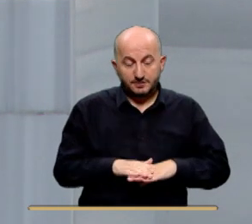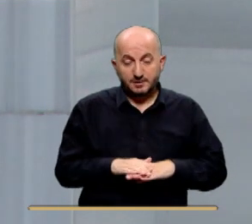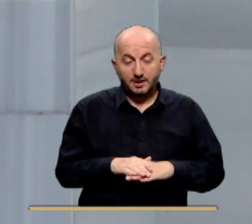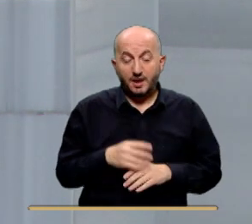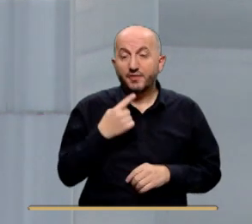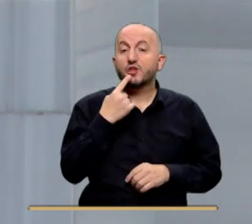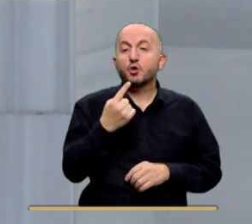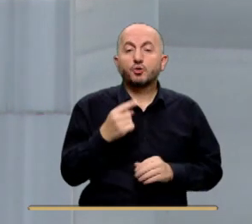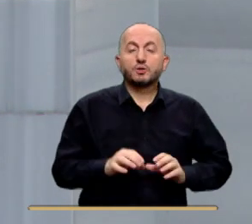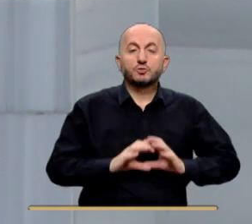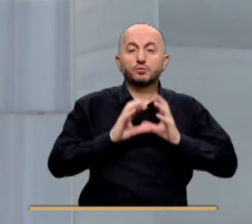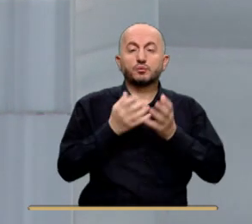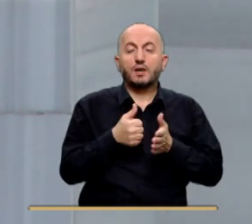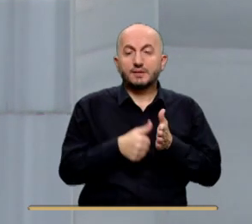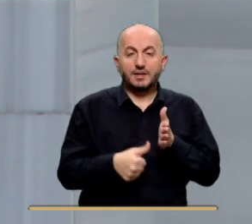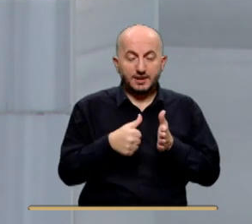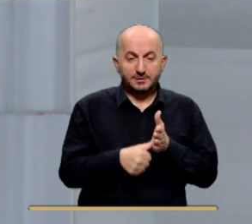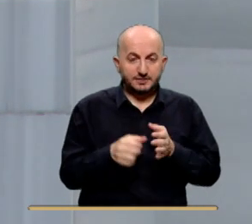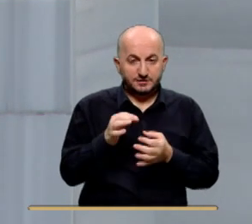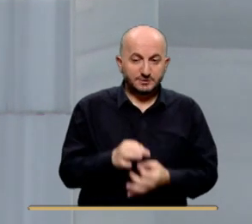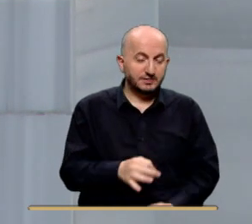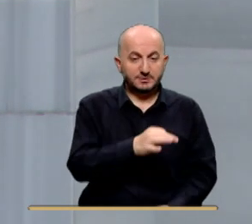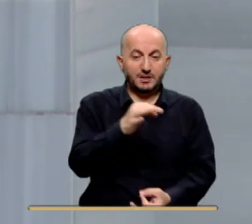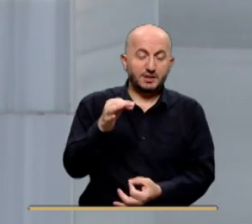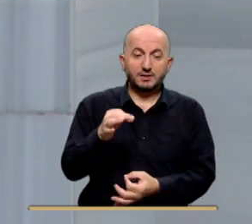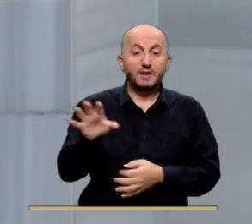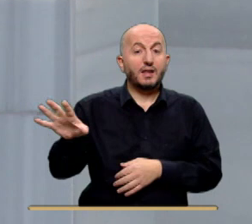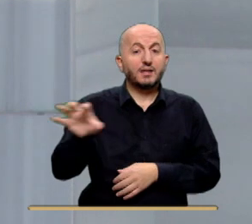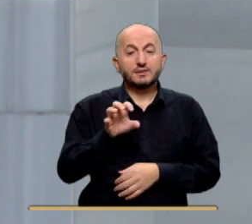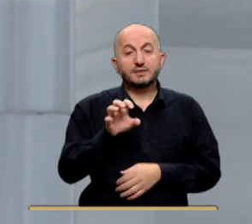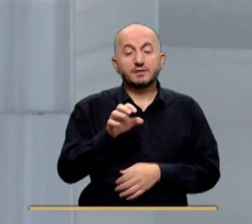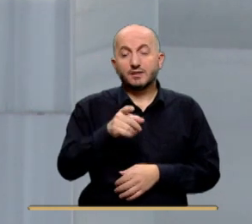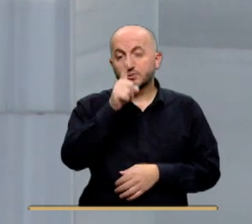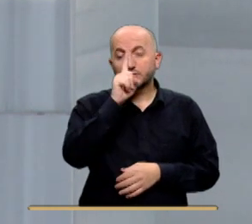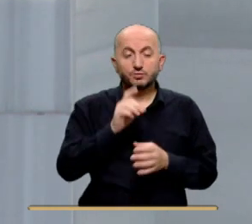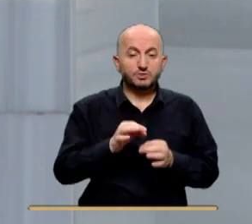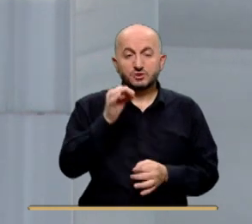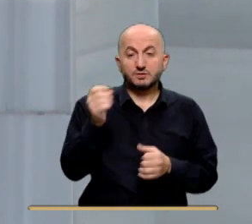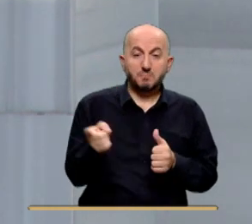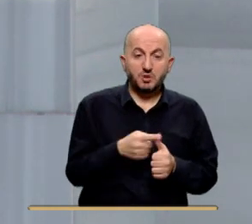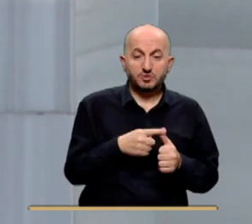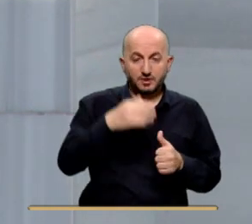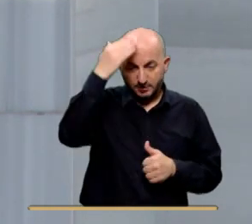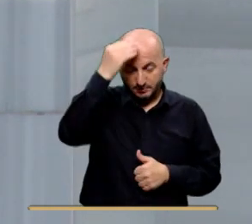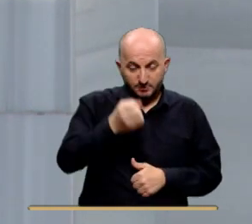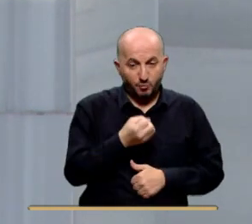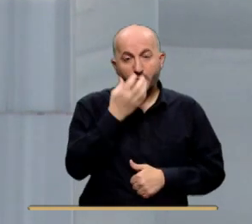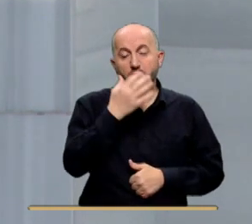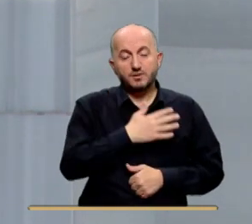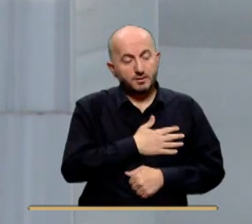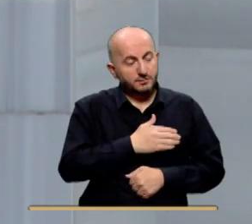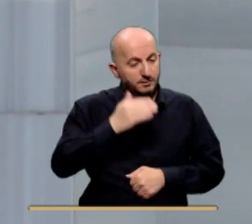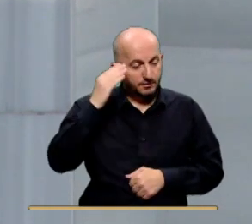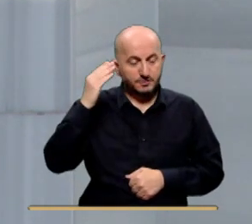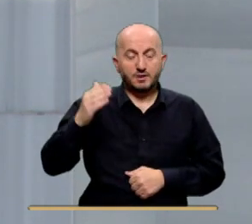ki dünya tarihinde insanlığı etkileyen 100 kişinin başında Hazreti Muhammed